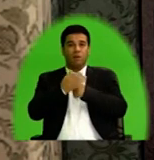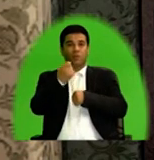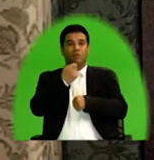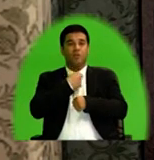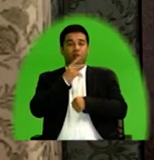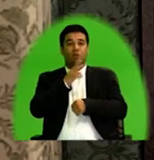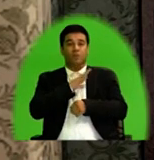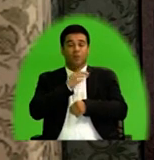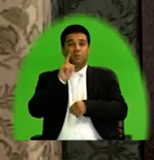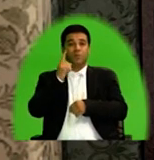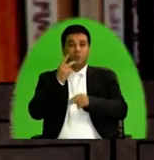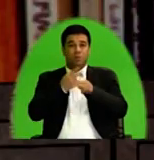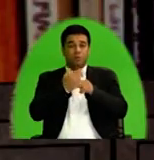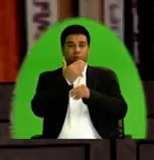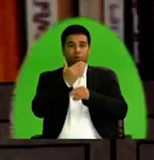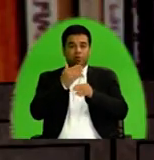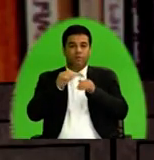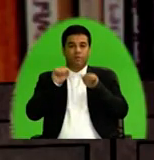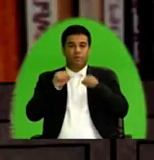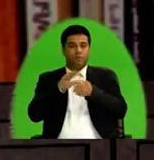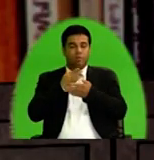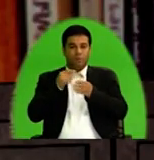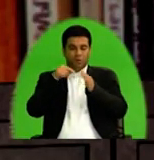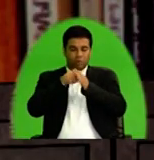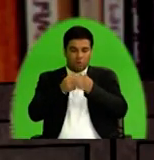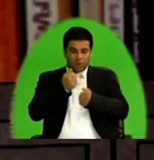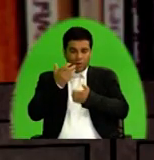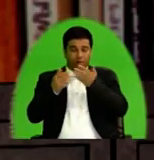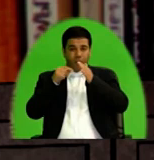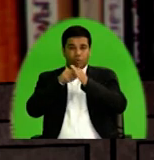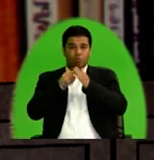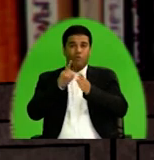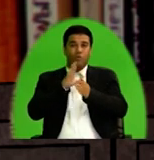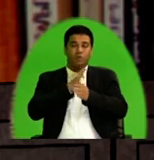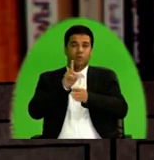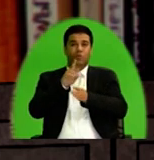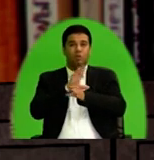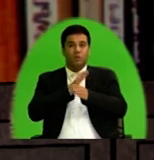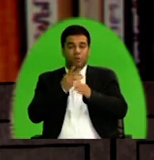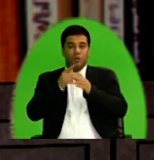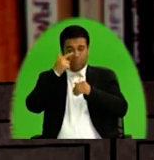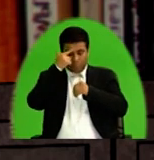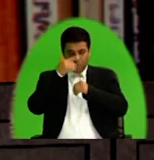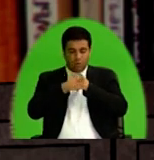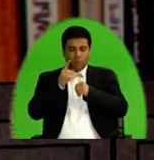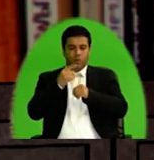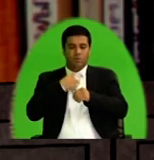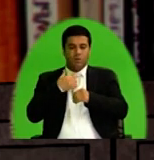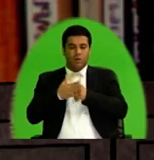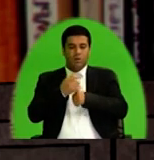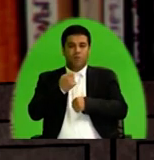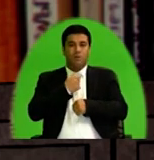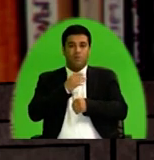его наказал, потому что у него нет возможности разобраться в той ситуации и понять, за что же его